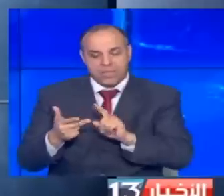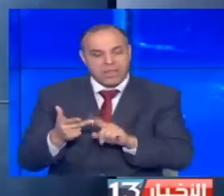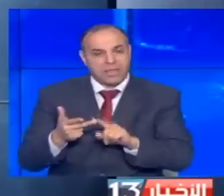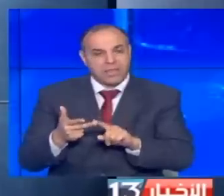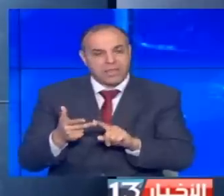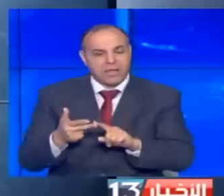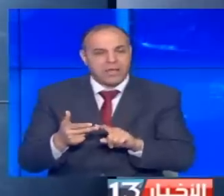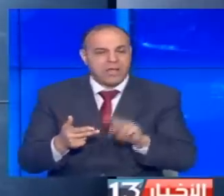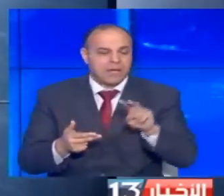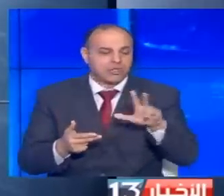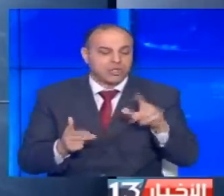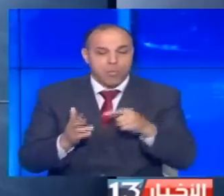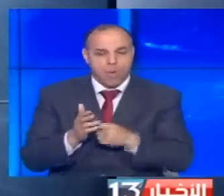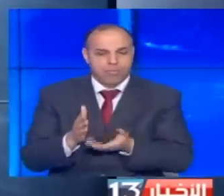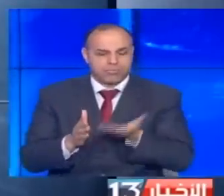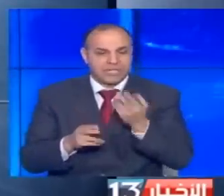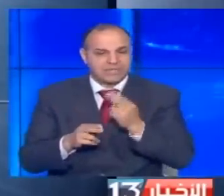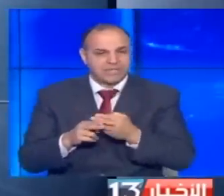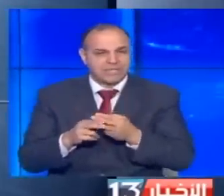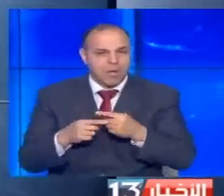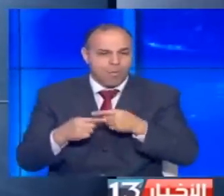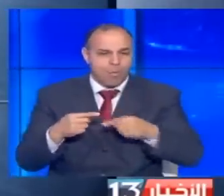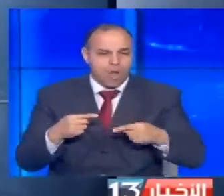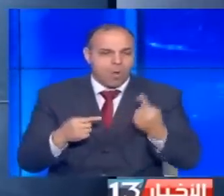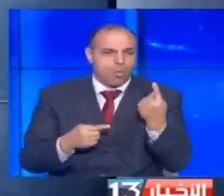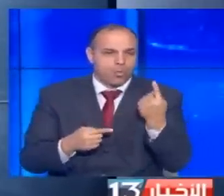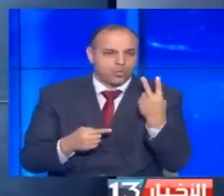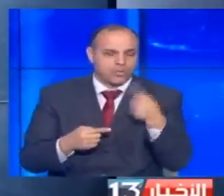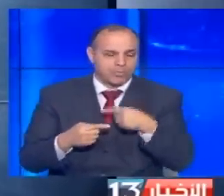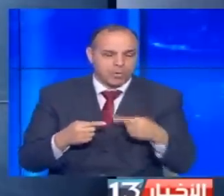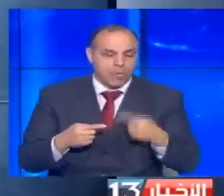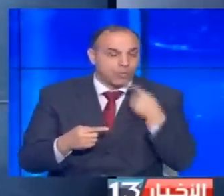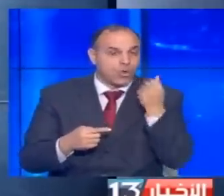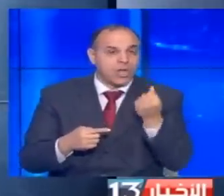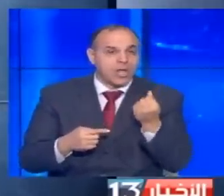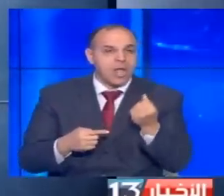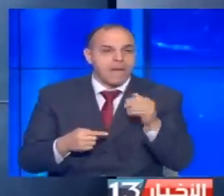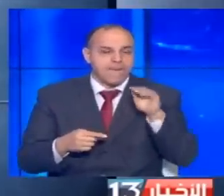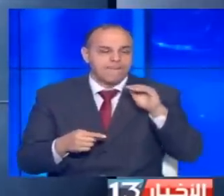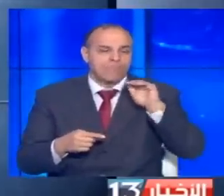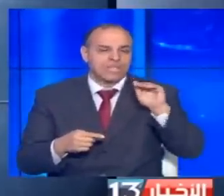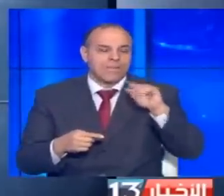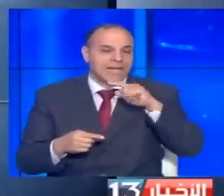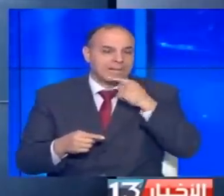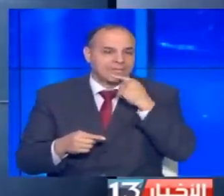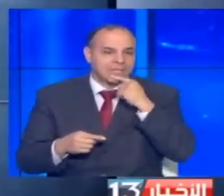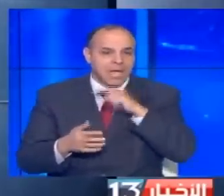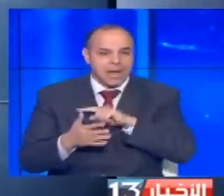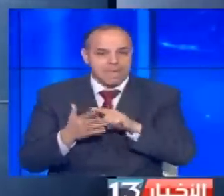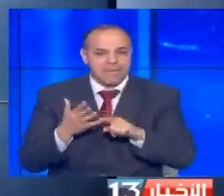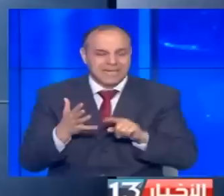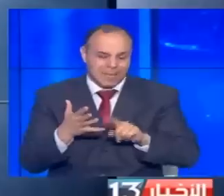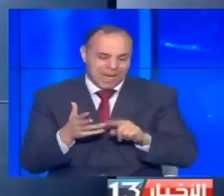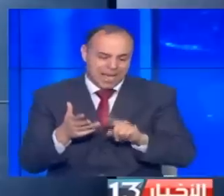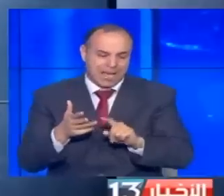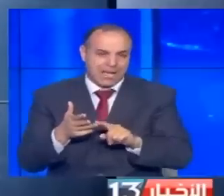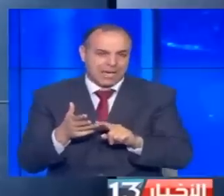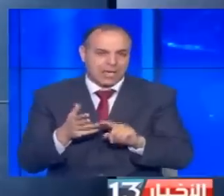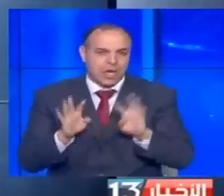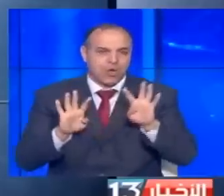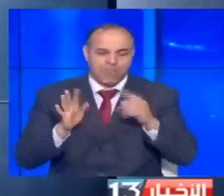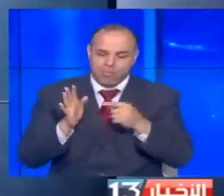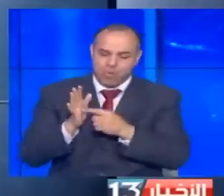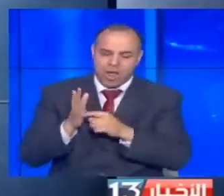وعشرين نقطه منقوصا من مبارتين فيما يحتل مستقبل قابس المركز قبل الاخير بتسع نقاط